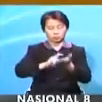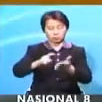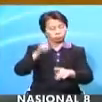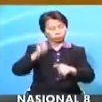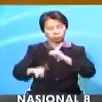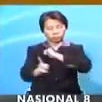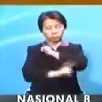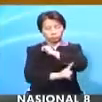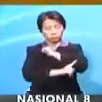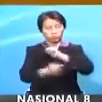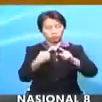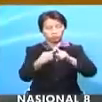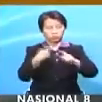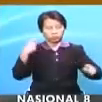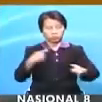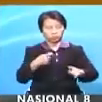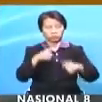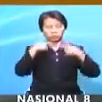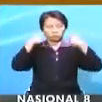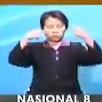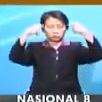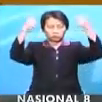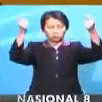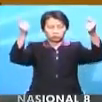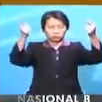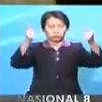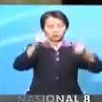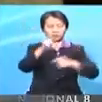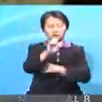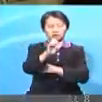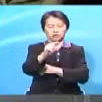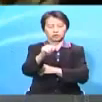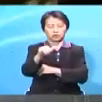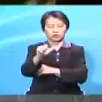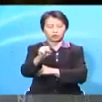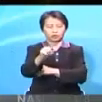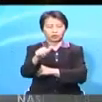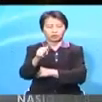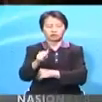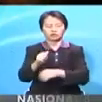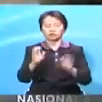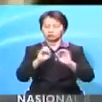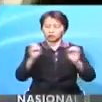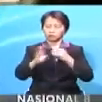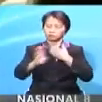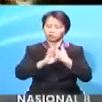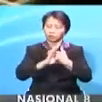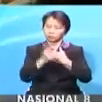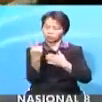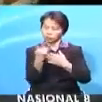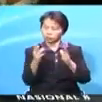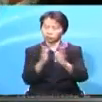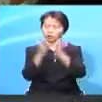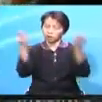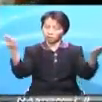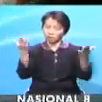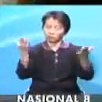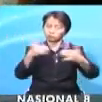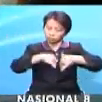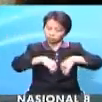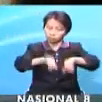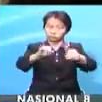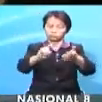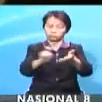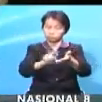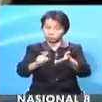hasil daripada kejayaan ditinggalsi pada masa sama tidak ada bahaya untuk kedua-duaan meneruskan penerbitan